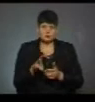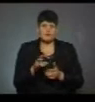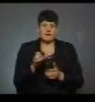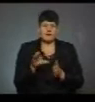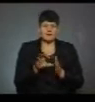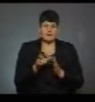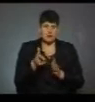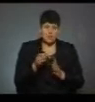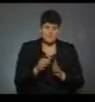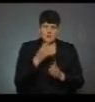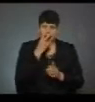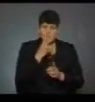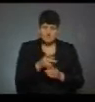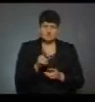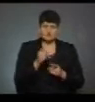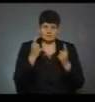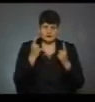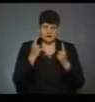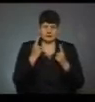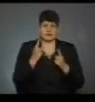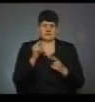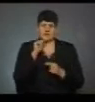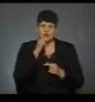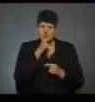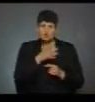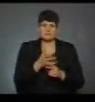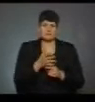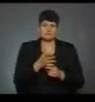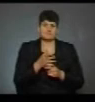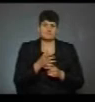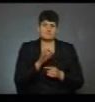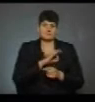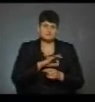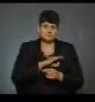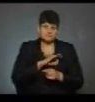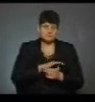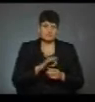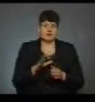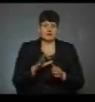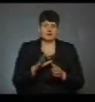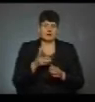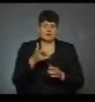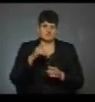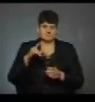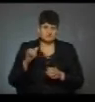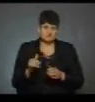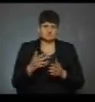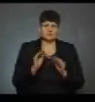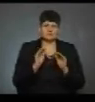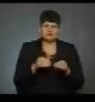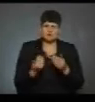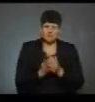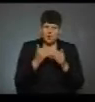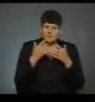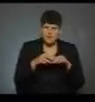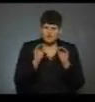цією інформацією ми побачили, що є суттєва економія споживання певних енергоносіїв, адже ми провели цілий ряд енергоощадних заходів, встановили нове